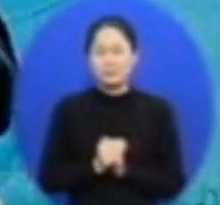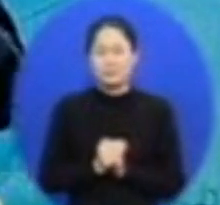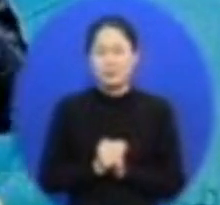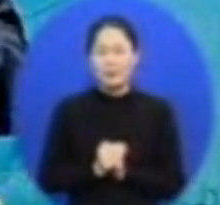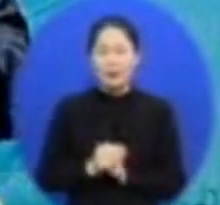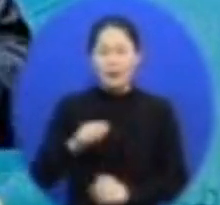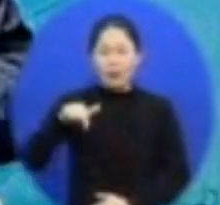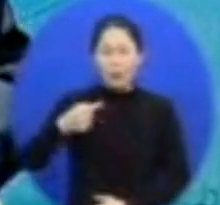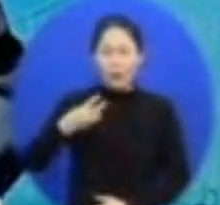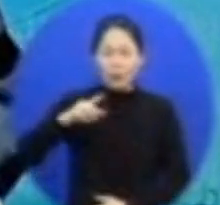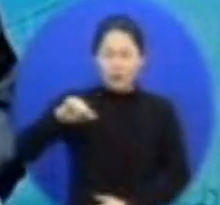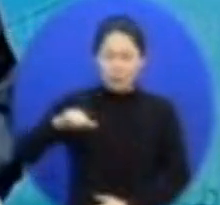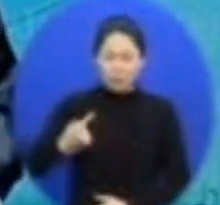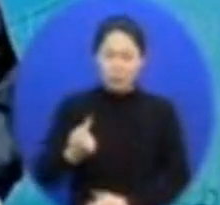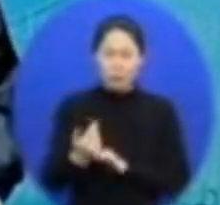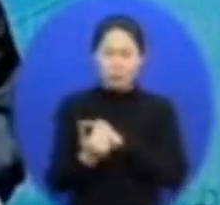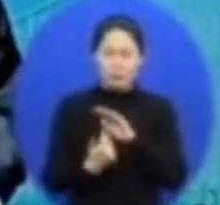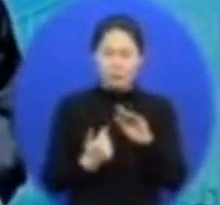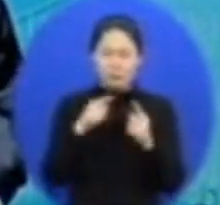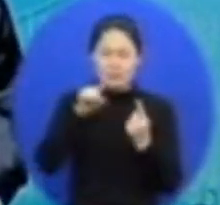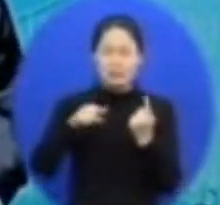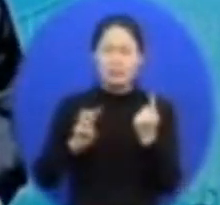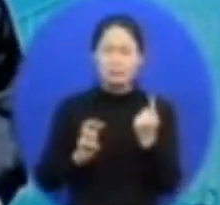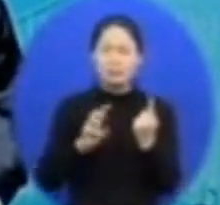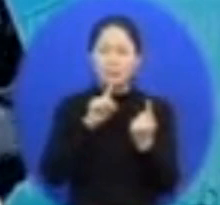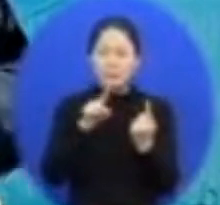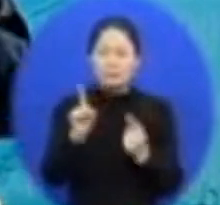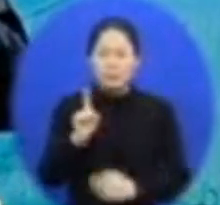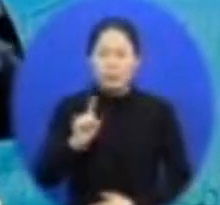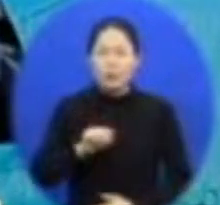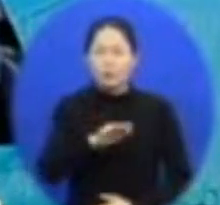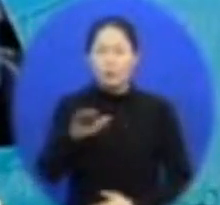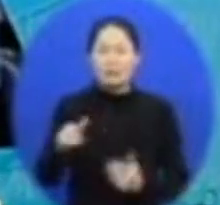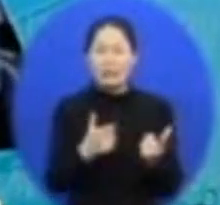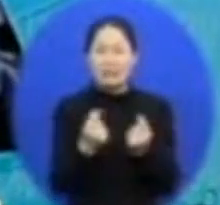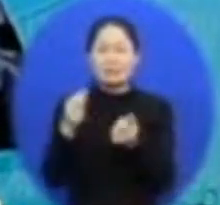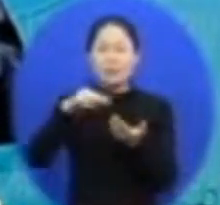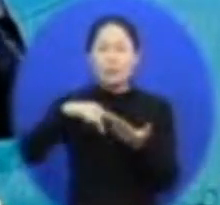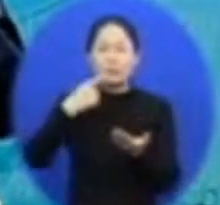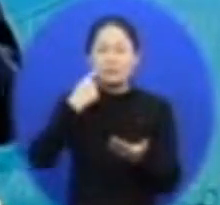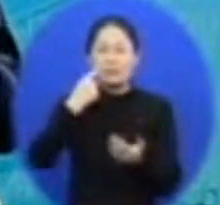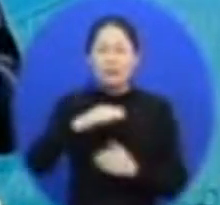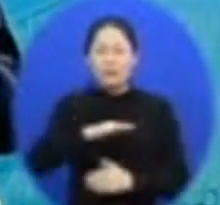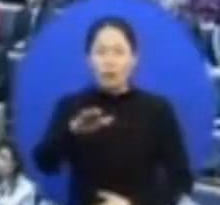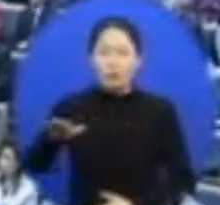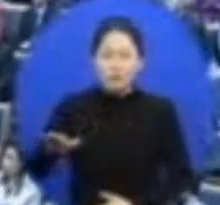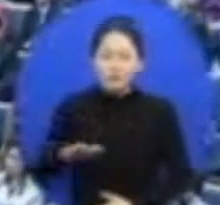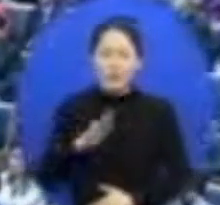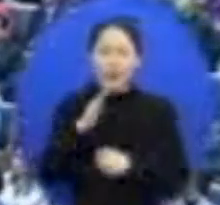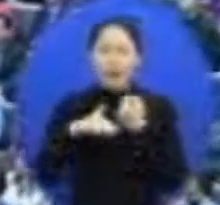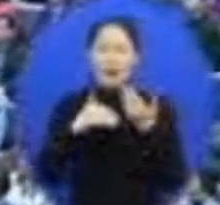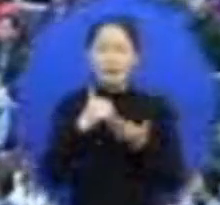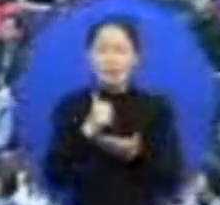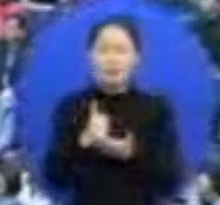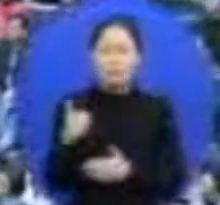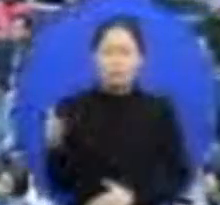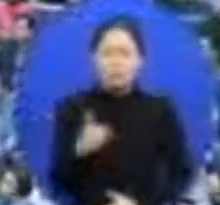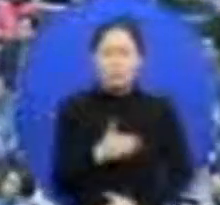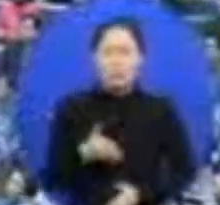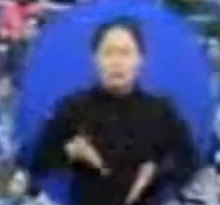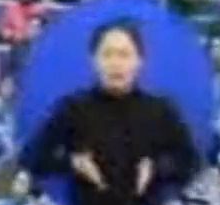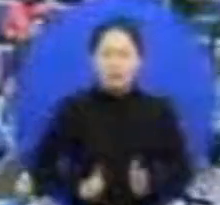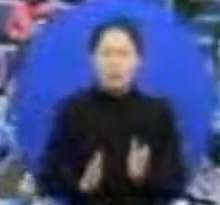고린도전서 1장 30절 에 이렇게 말씀하셨어요 우리 같이 읽읍시다 너희는 하나님으로부터 나서